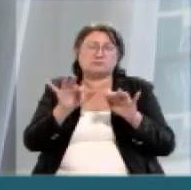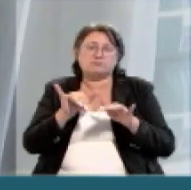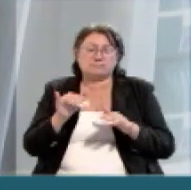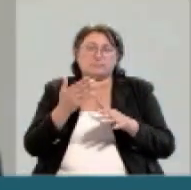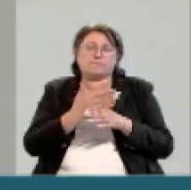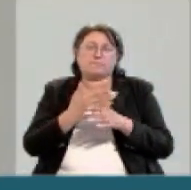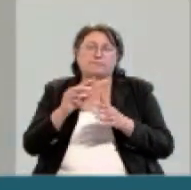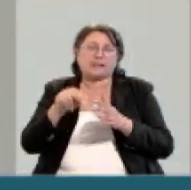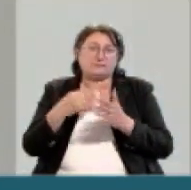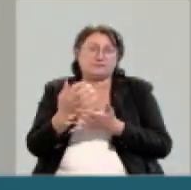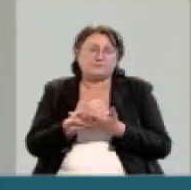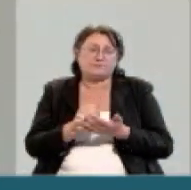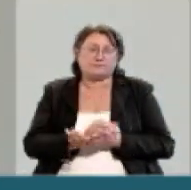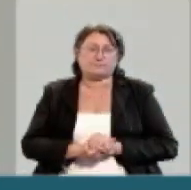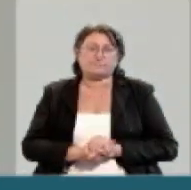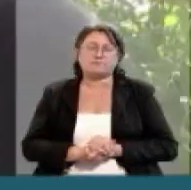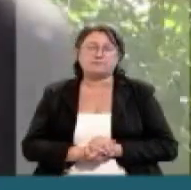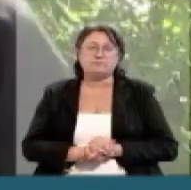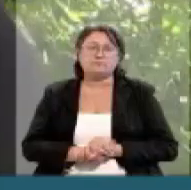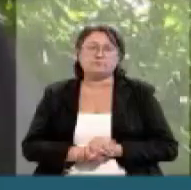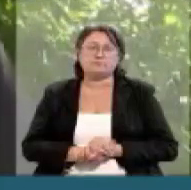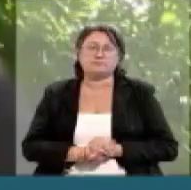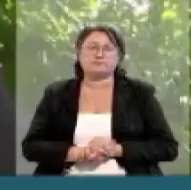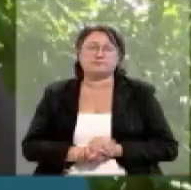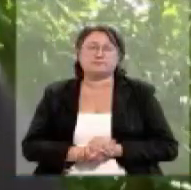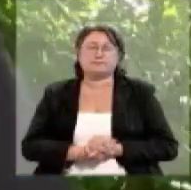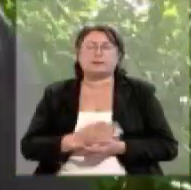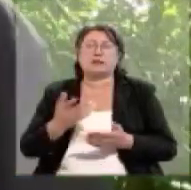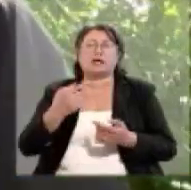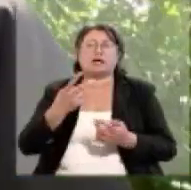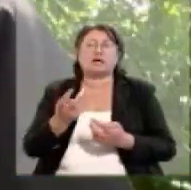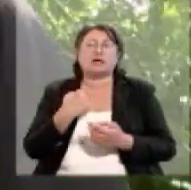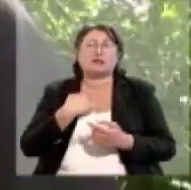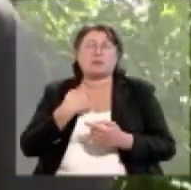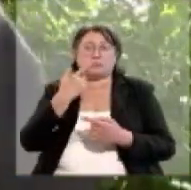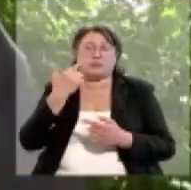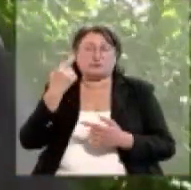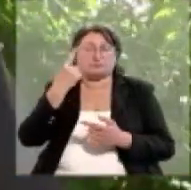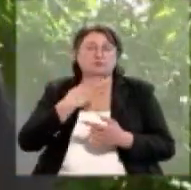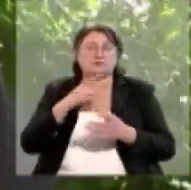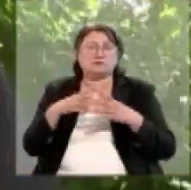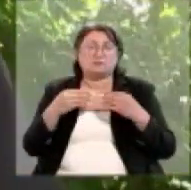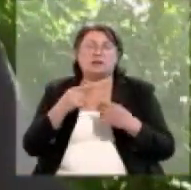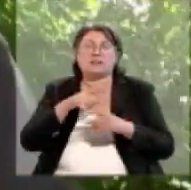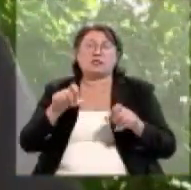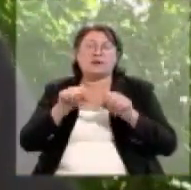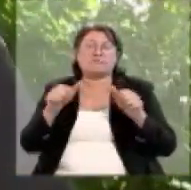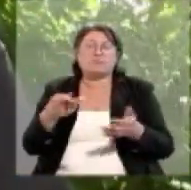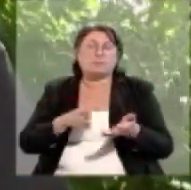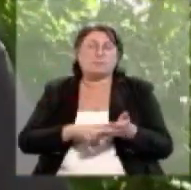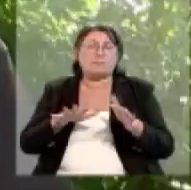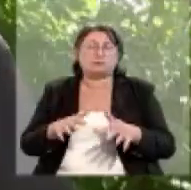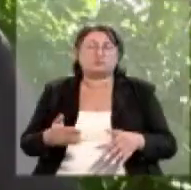көмектесіп, әрқайсымен жеке-жеке жұмыс істейді. Буквально недавно к нам обратилась семья. Бізге бірер күн алдын тұрғылықты